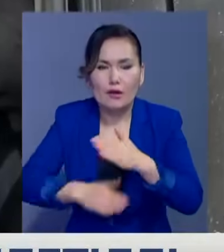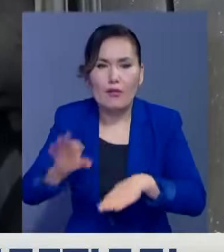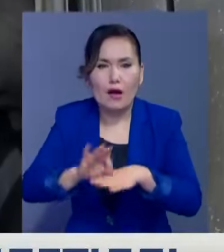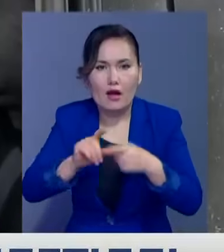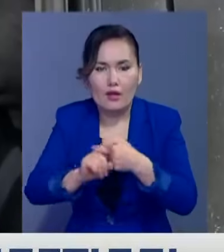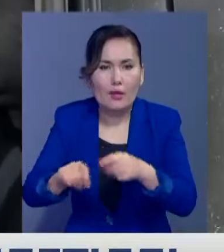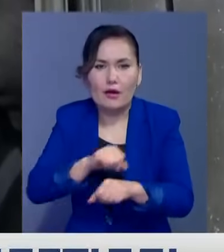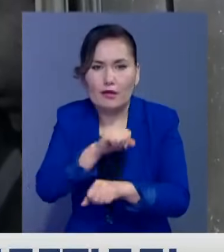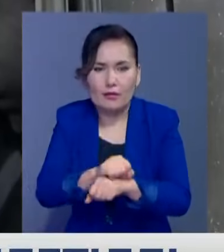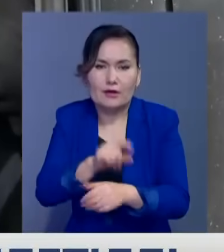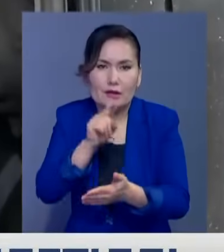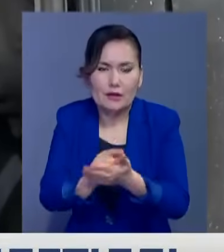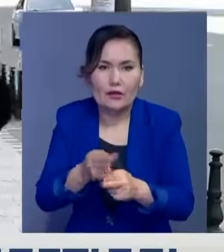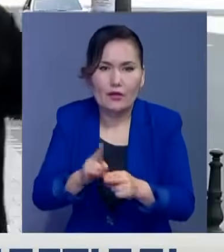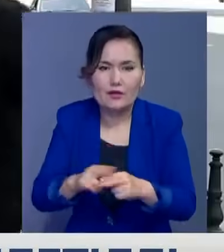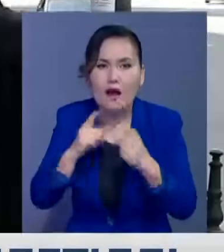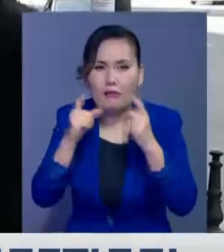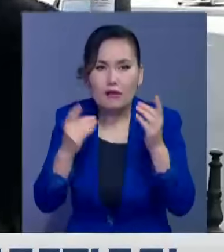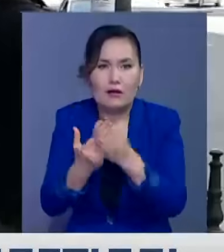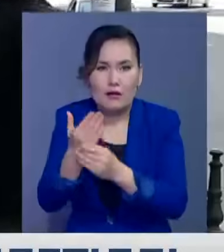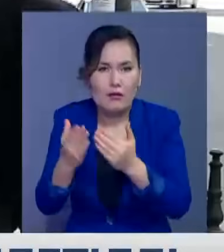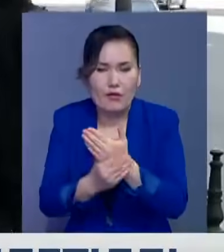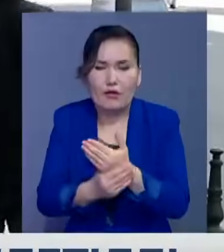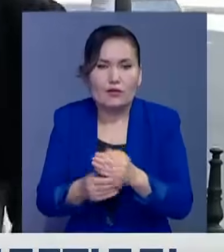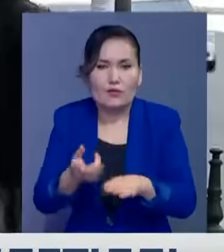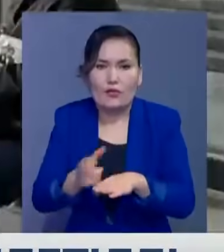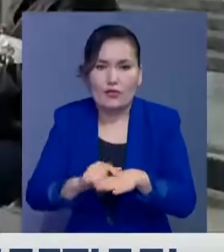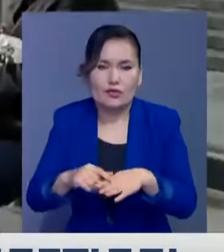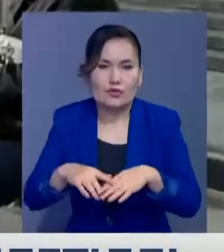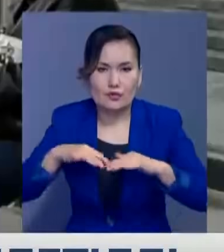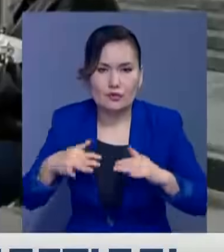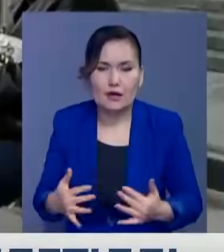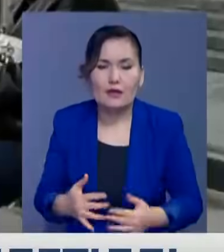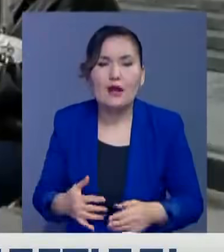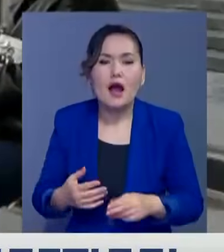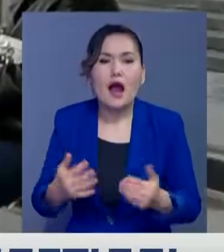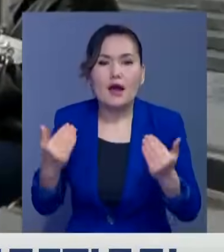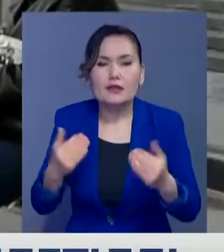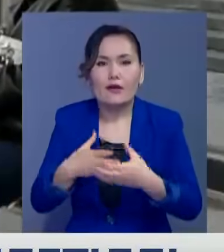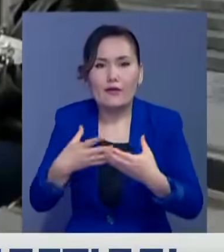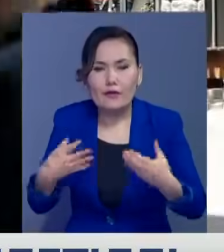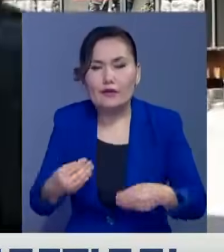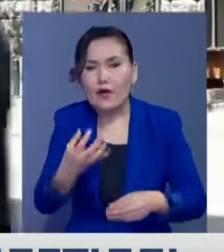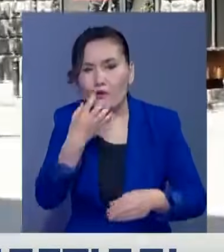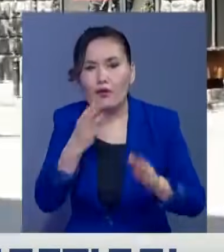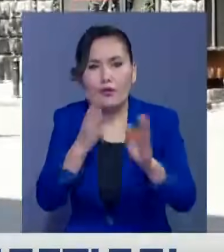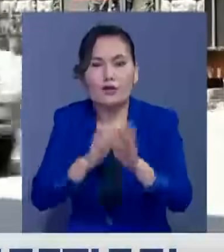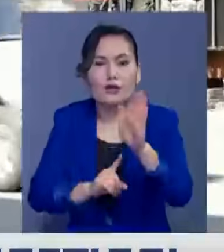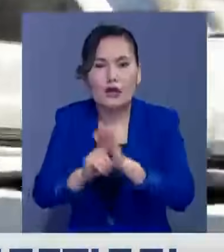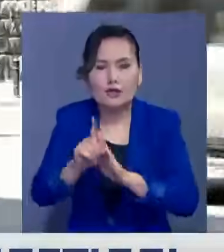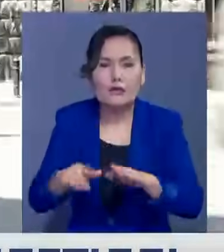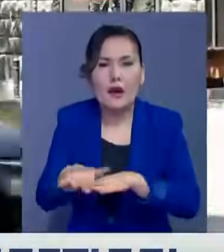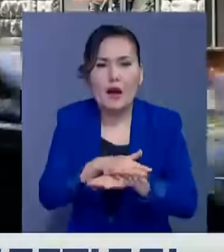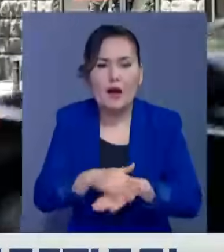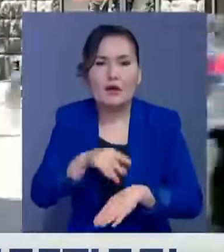кетсін. Бетпердемен қолғап тағудан жалықтым. Күн жылынғаннан кейін халықтың да көңілі көтерілді. Әсіресе адамдар қатынауға